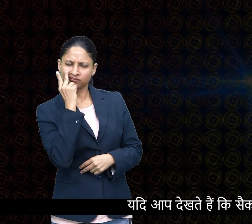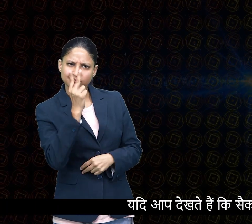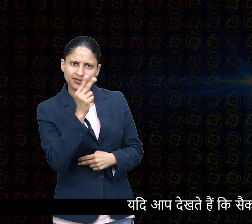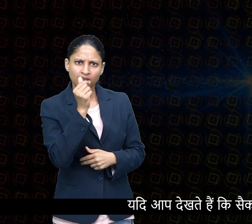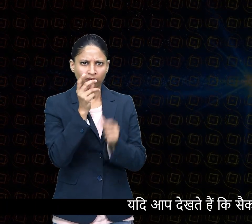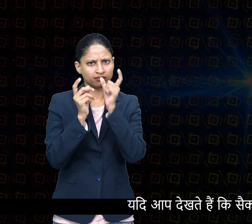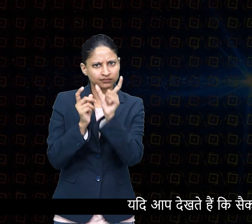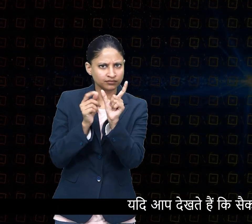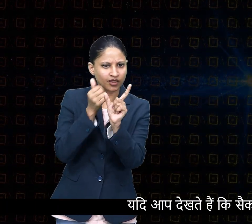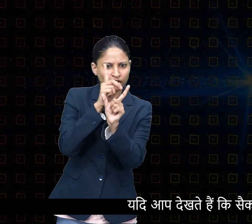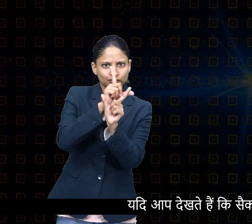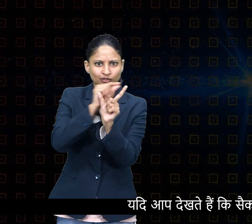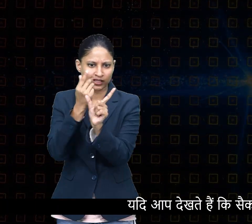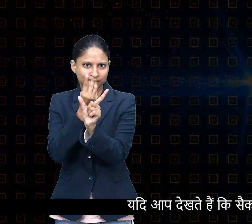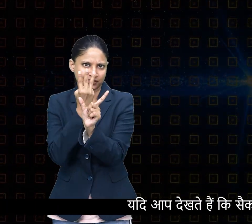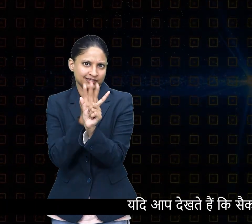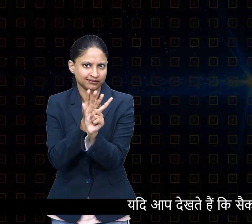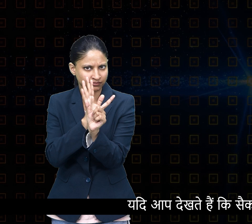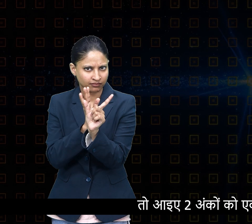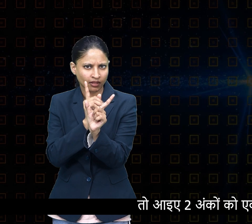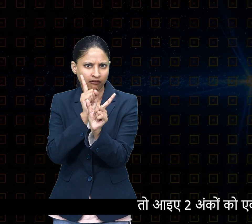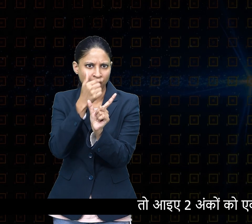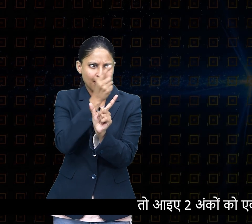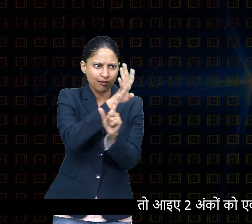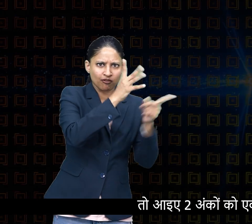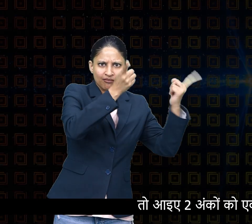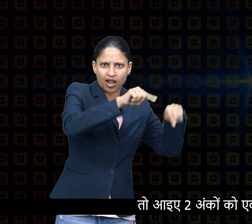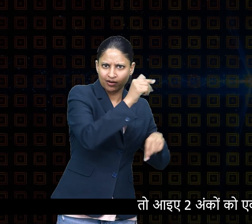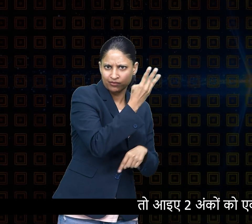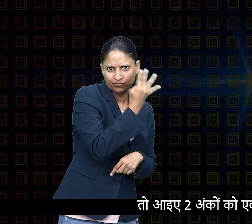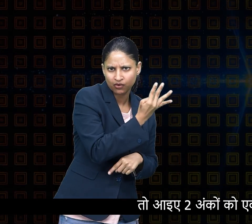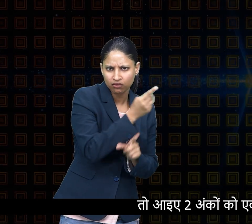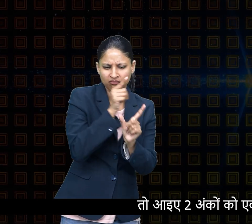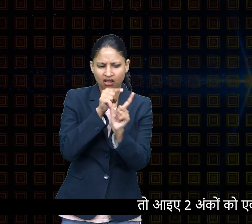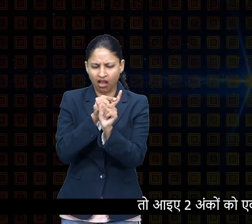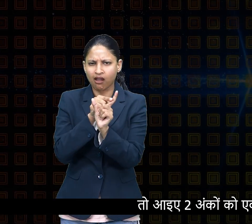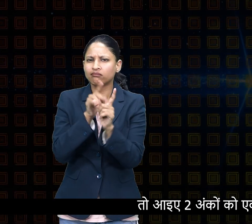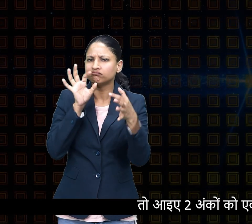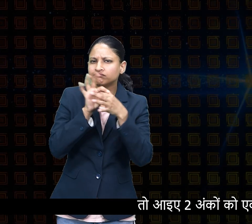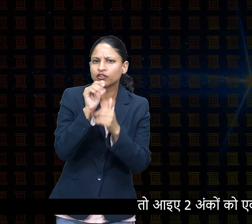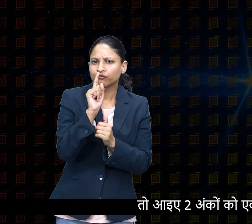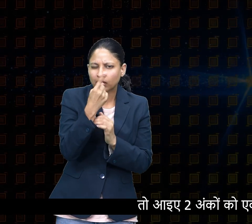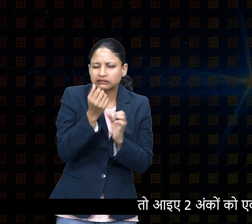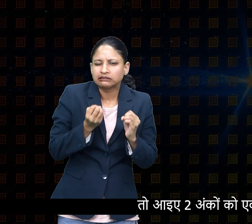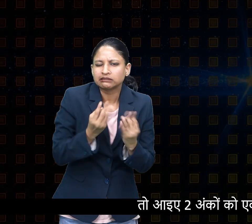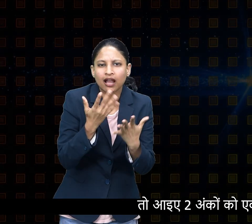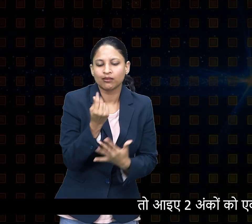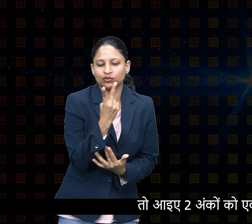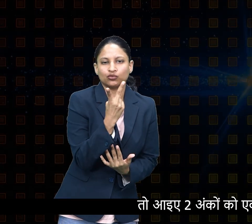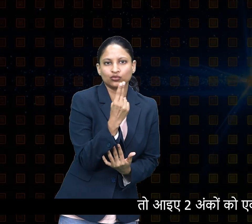यदि आप देखते हैं कि सैकड़ा का स्थान 4 से कम है, तो आइए दो अंकों को एक साथ लेकर शुरू करें।